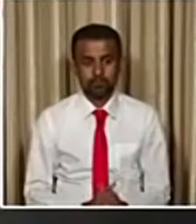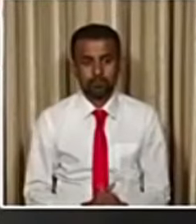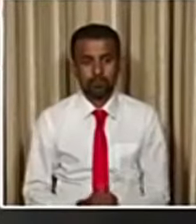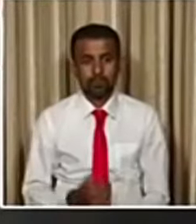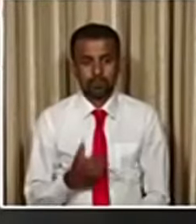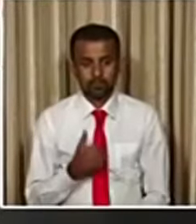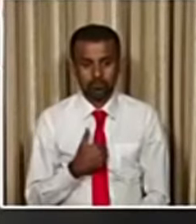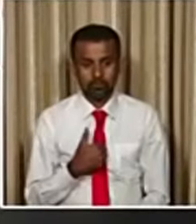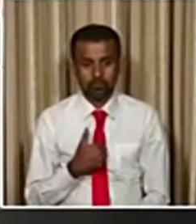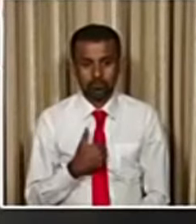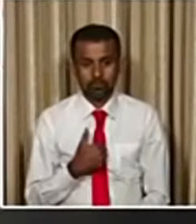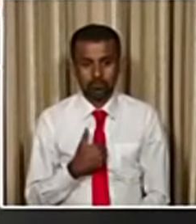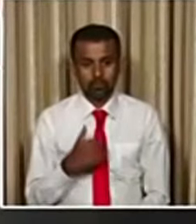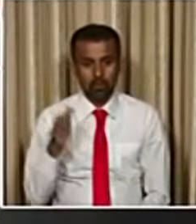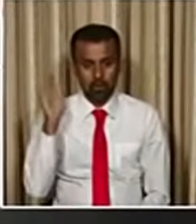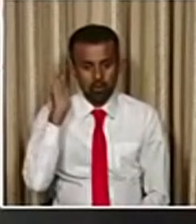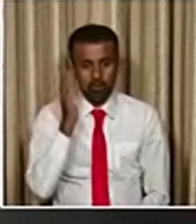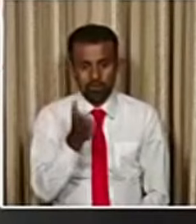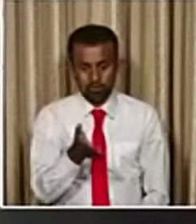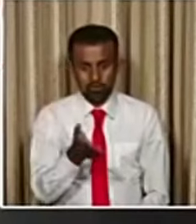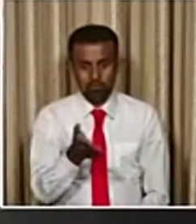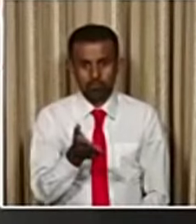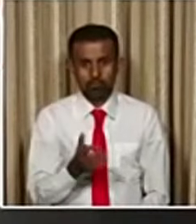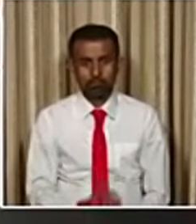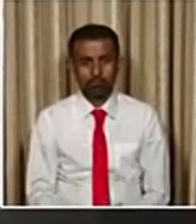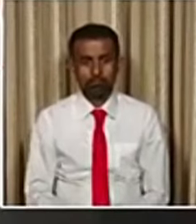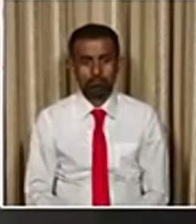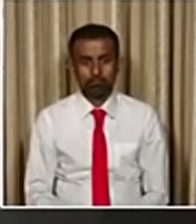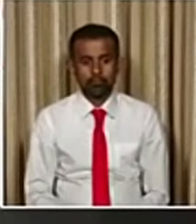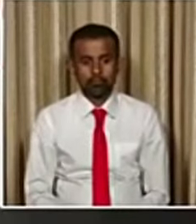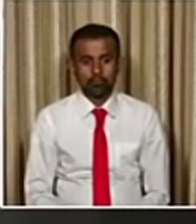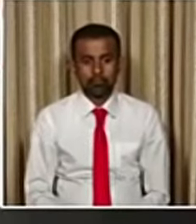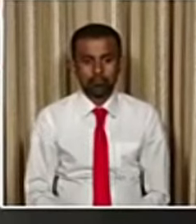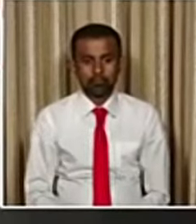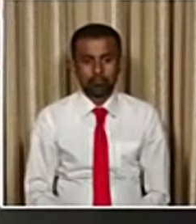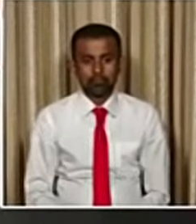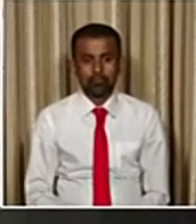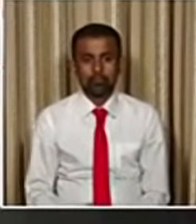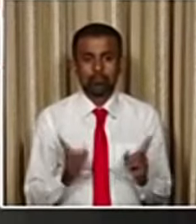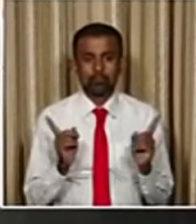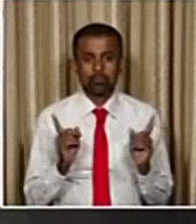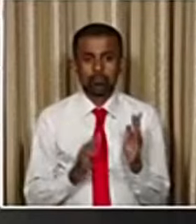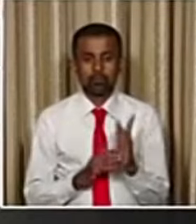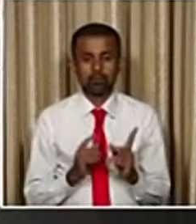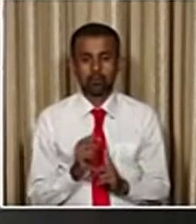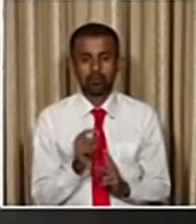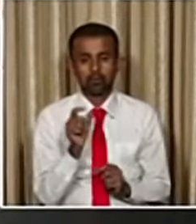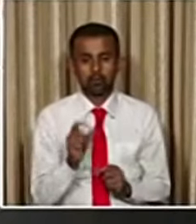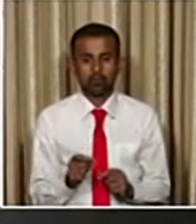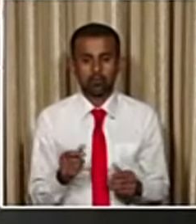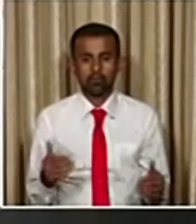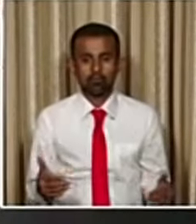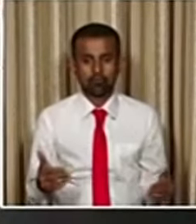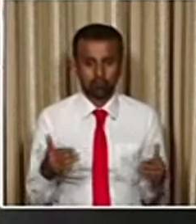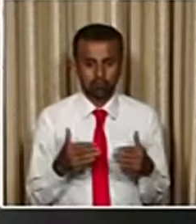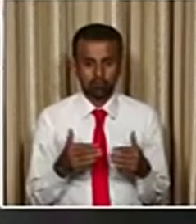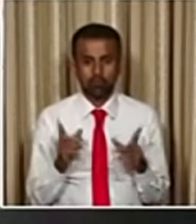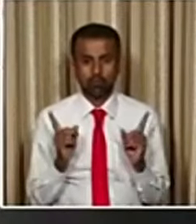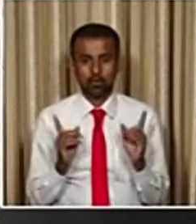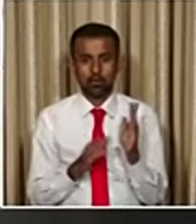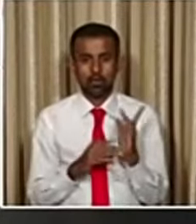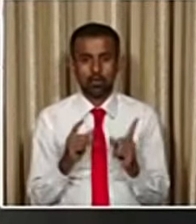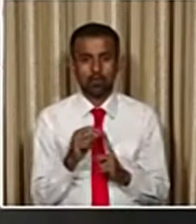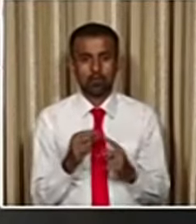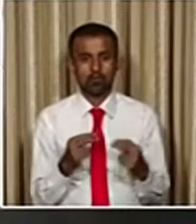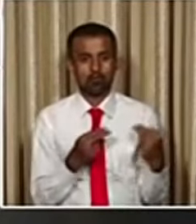ಮಮ ಅಹನ್ಕೆಮತಿ ಅತರ್ಮ ಮೇ ಮೇ ಕ್ರೀಡಾಮಿತ್ಮ ವರ್ತಮಾನ ಕ್ರೀಡಾಮಿತ್ಮ ಮೇಡ